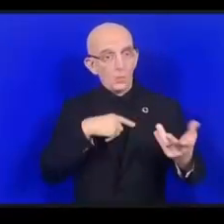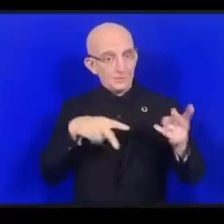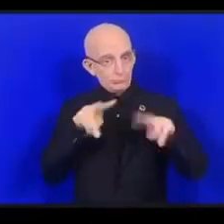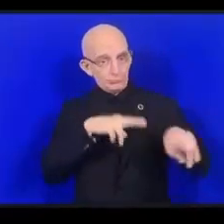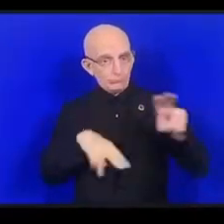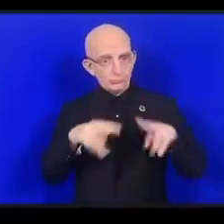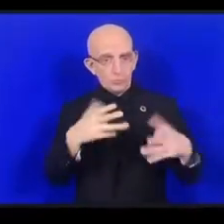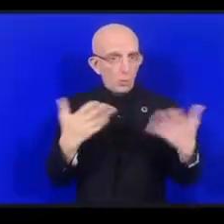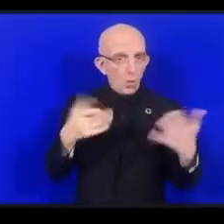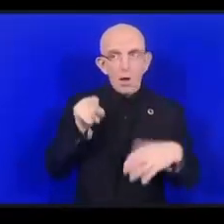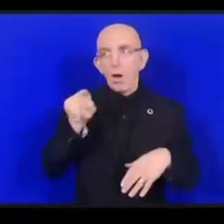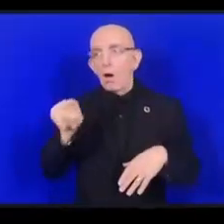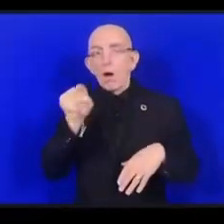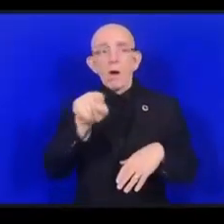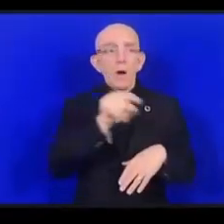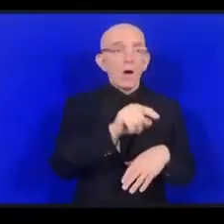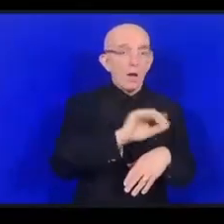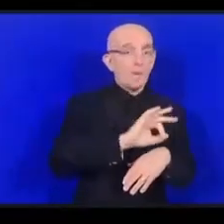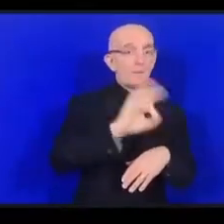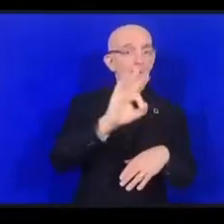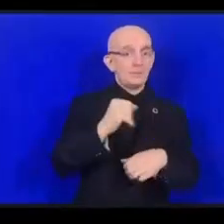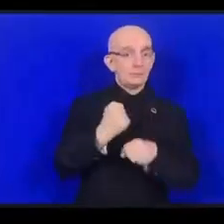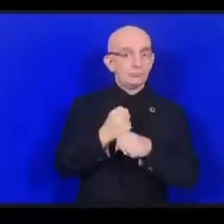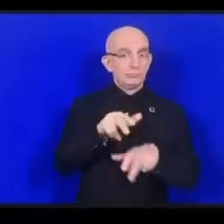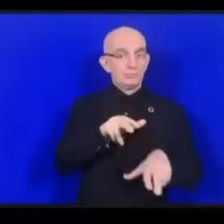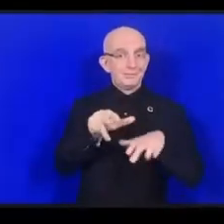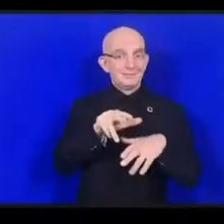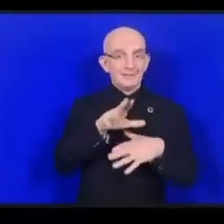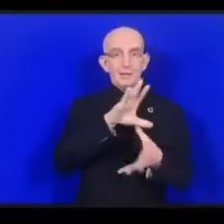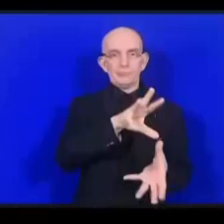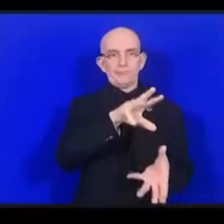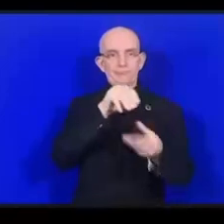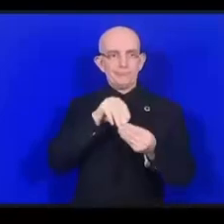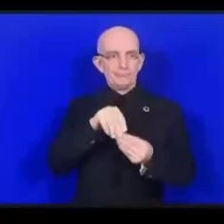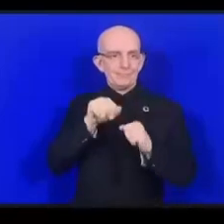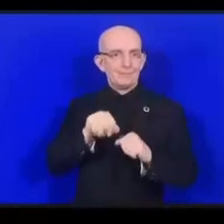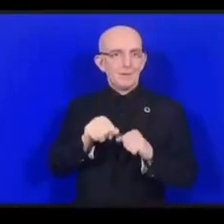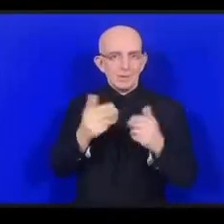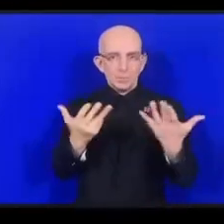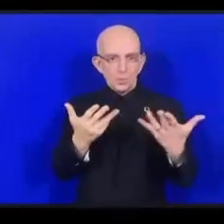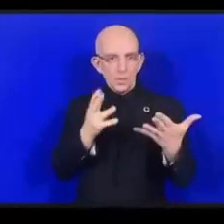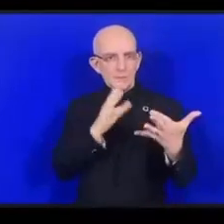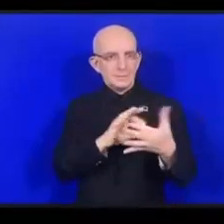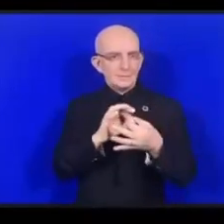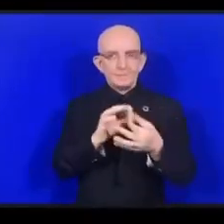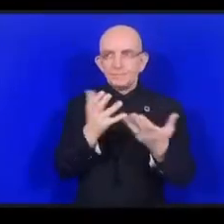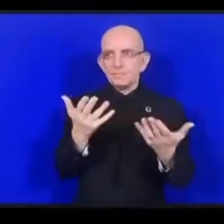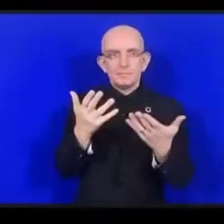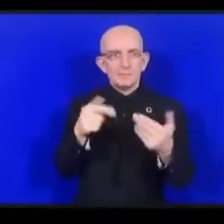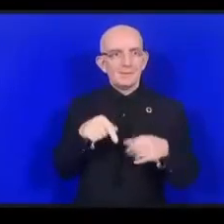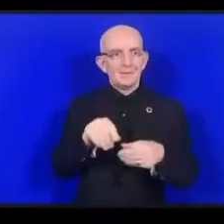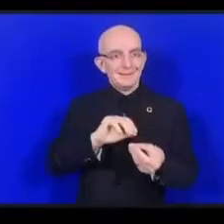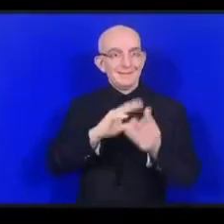IoT 那么真正以人为本，因为它跟